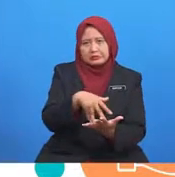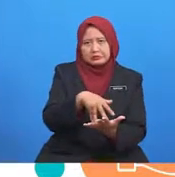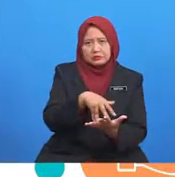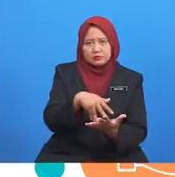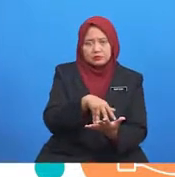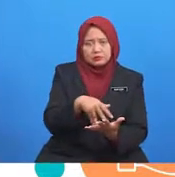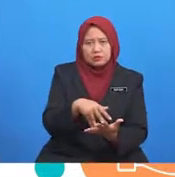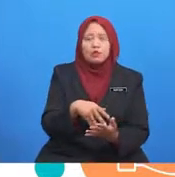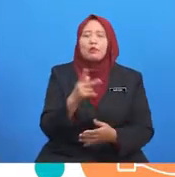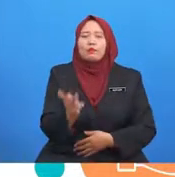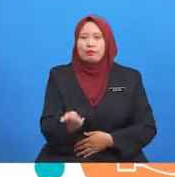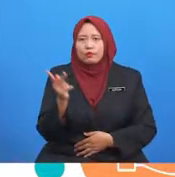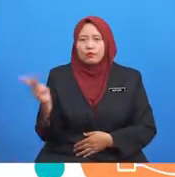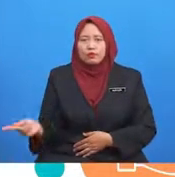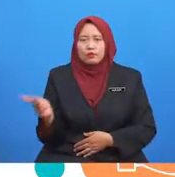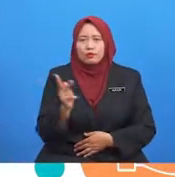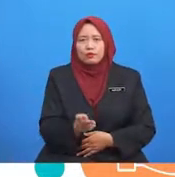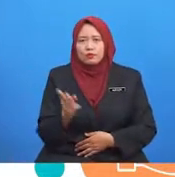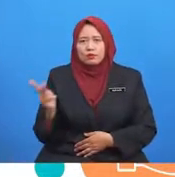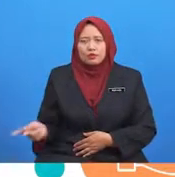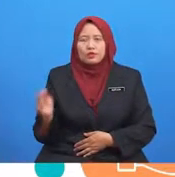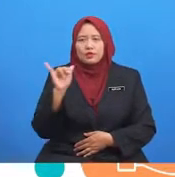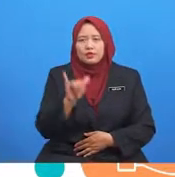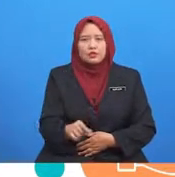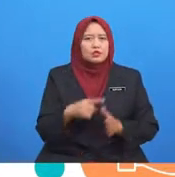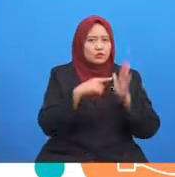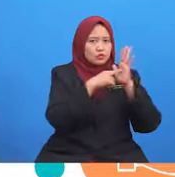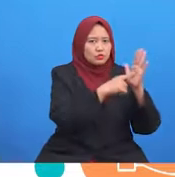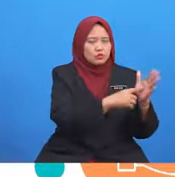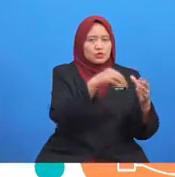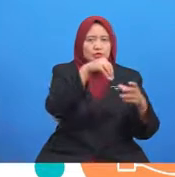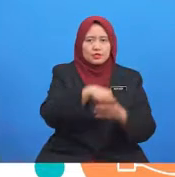yang ditunjukkan dalam slide ini.